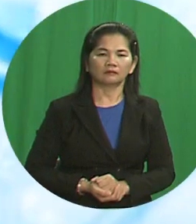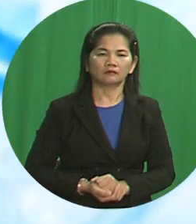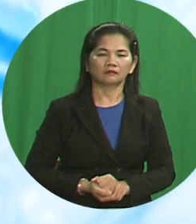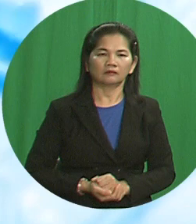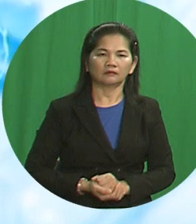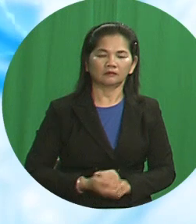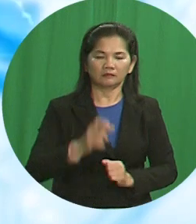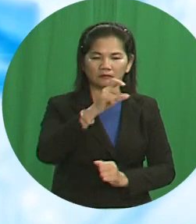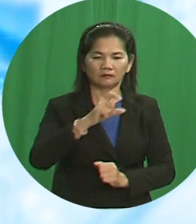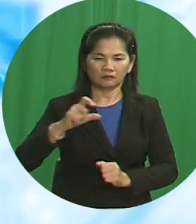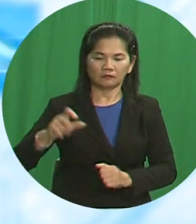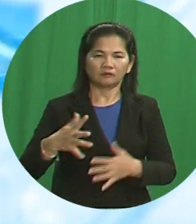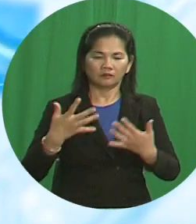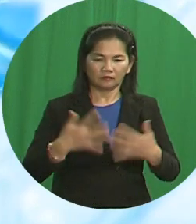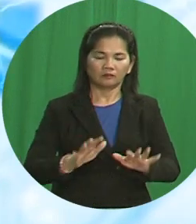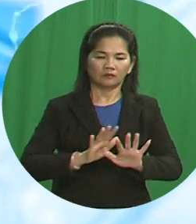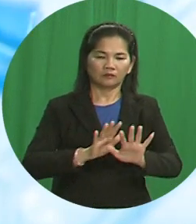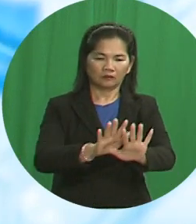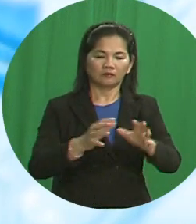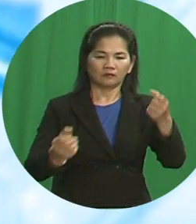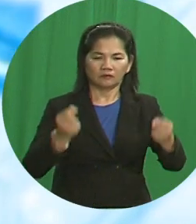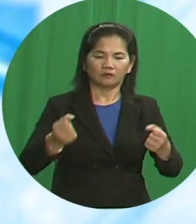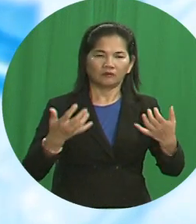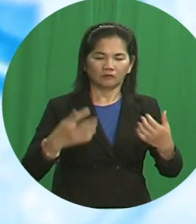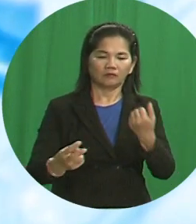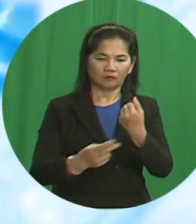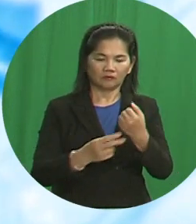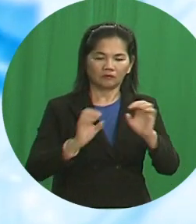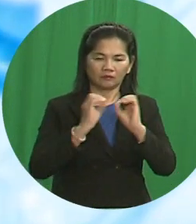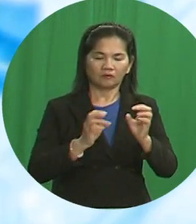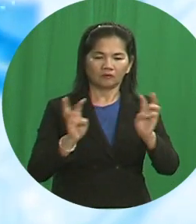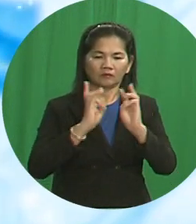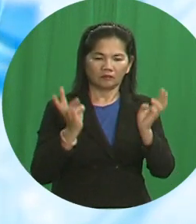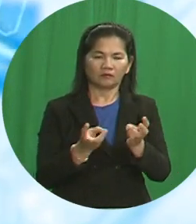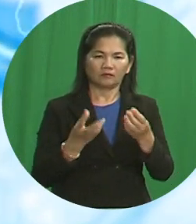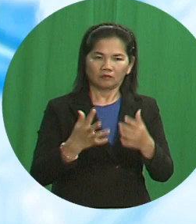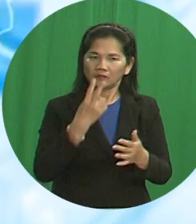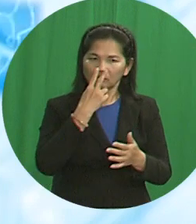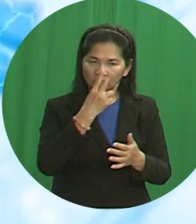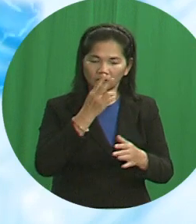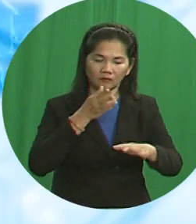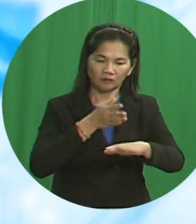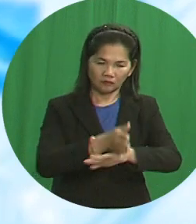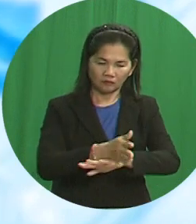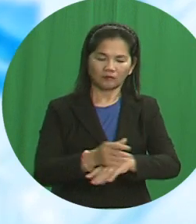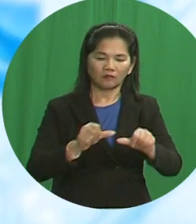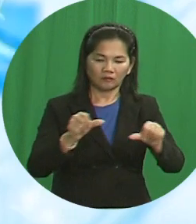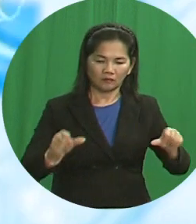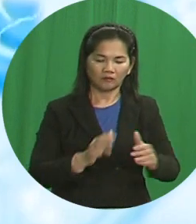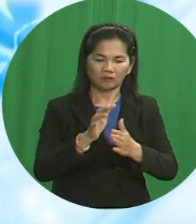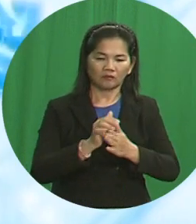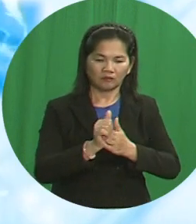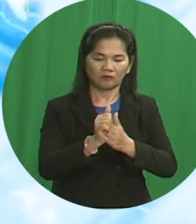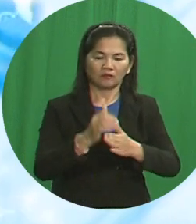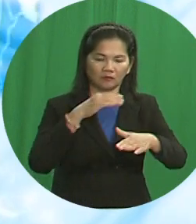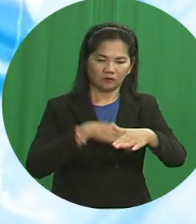នៅក្នុងសប្តាហ៍នេះដែរក្បួនរថយន្តដែលដឹកនាំជំនួយសង្គ្រោះរបស់អង្គការសហប្រជាជាតិដែលឆ្លងកាត់ពីតំបន់រដ្ឋាភិបាល